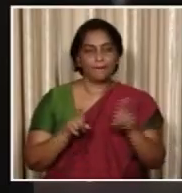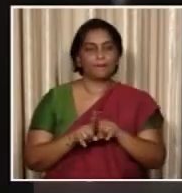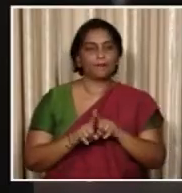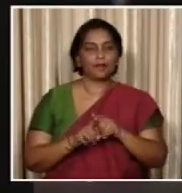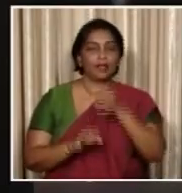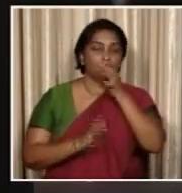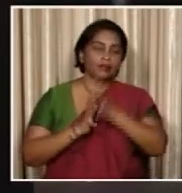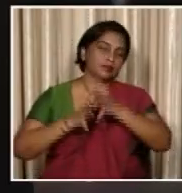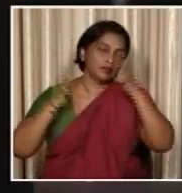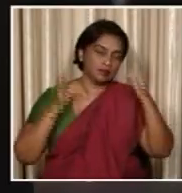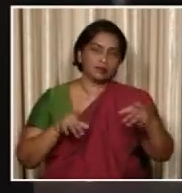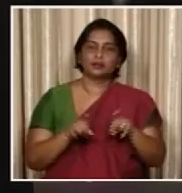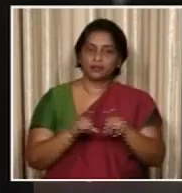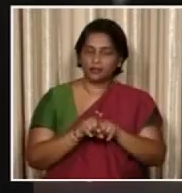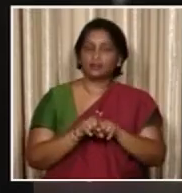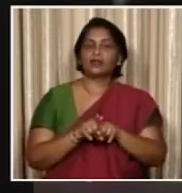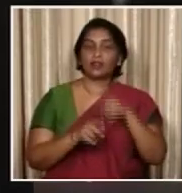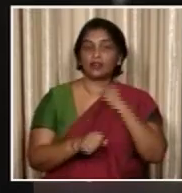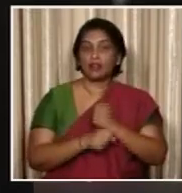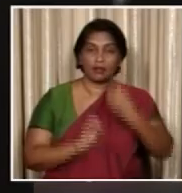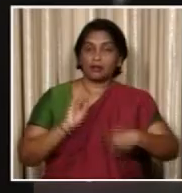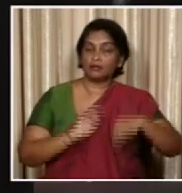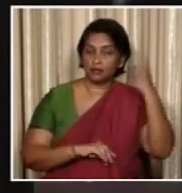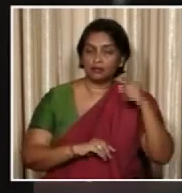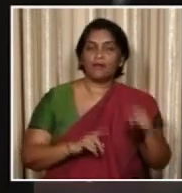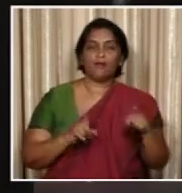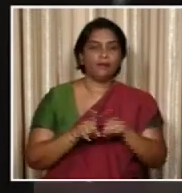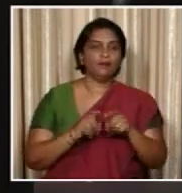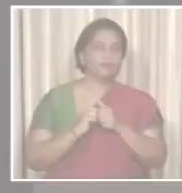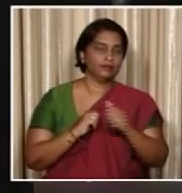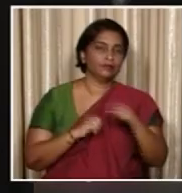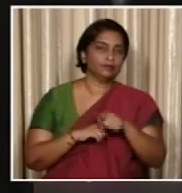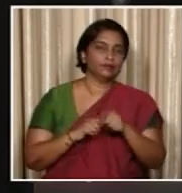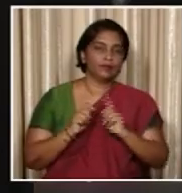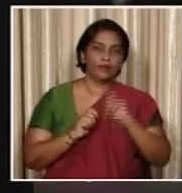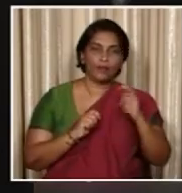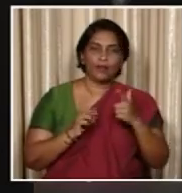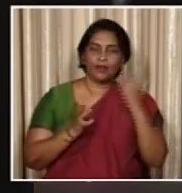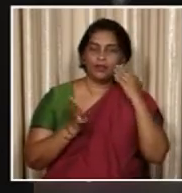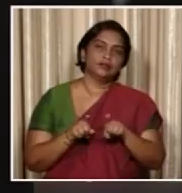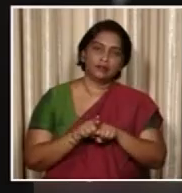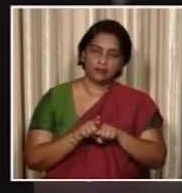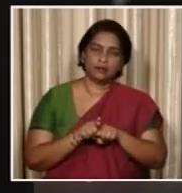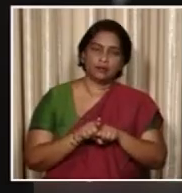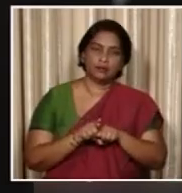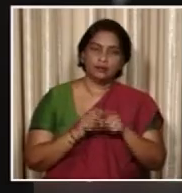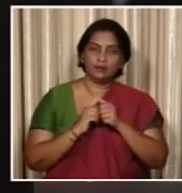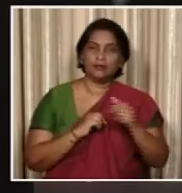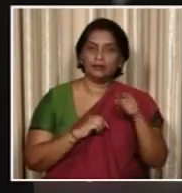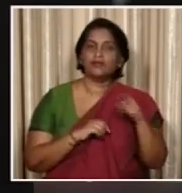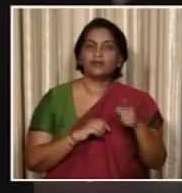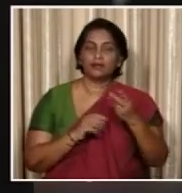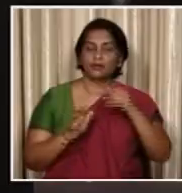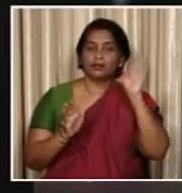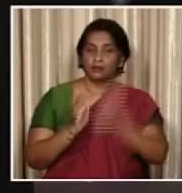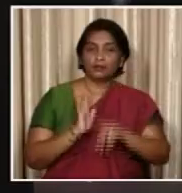කතා නිමක් නැහැ. දැන් මේ රාජ්‍ය සේවකයින්ට වැටුප් වැඩි කරලා වැටුප් ගෙවා ගන්න බැරි රටේ දෙවතාවකට ගෙවපු රටේ මේ කපා හරින්න කියලා